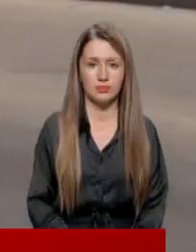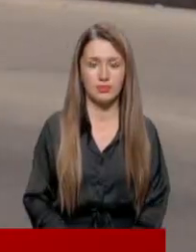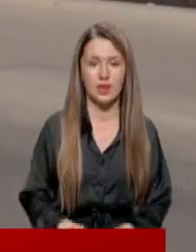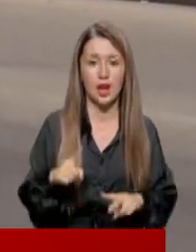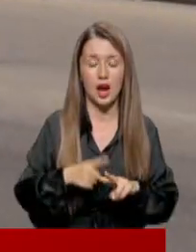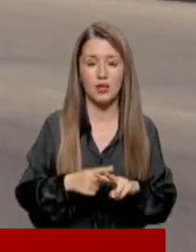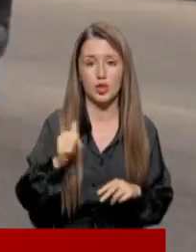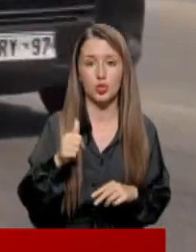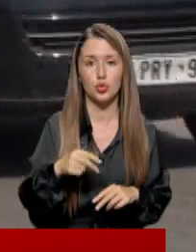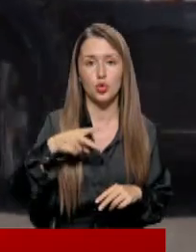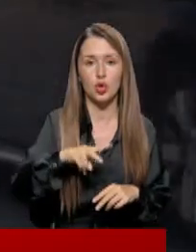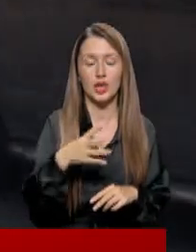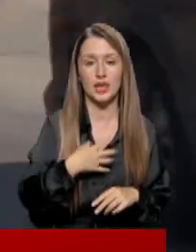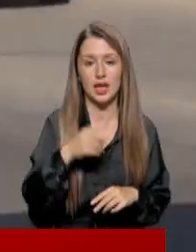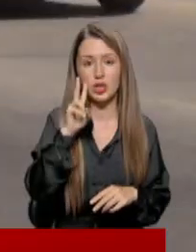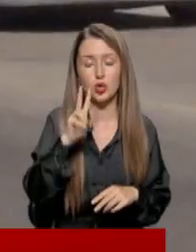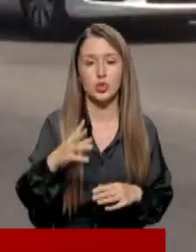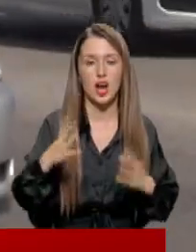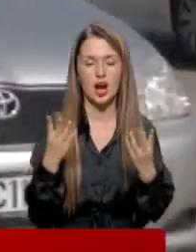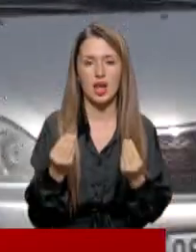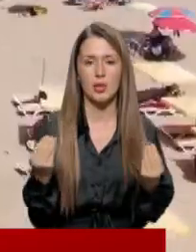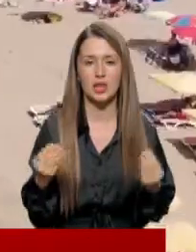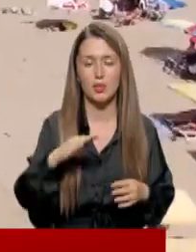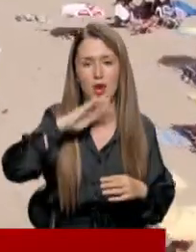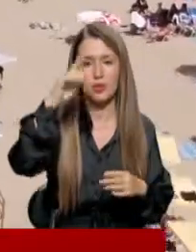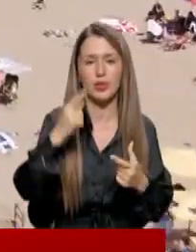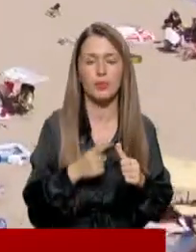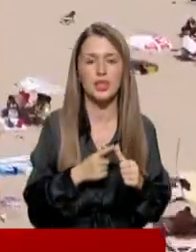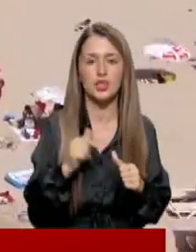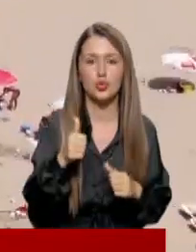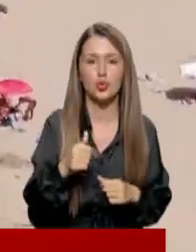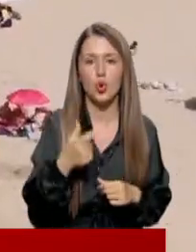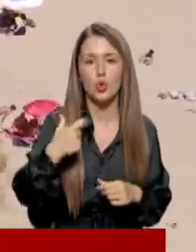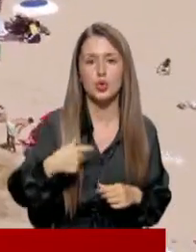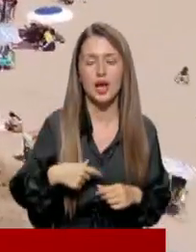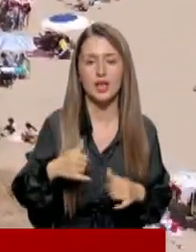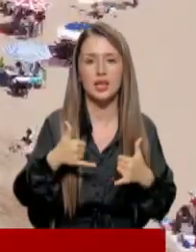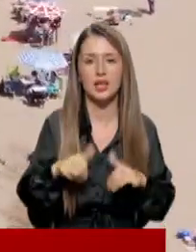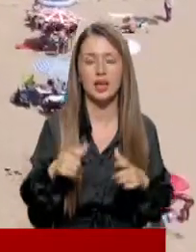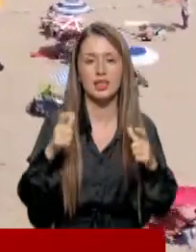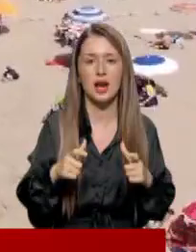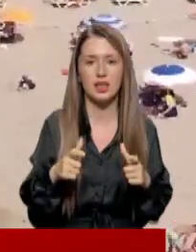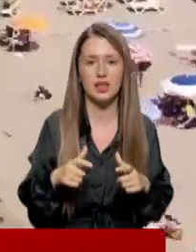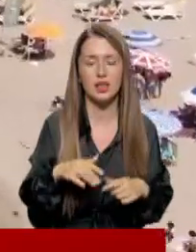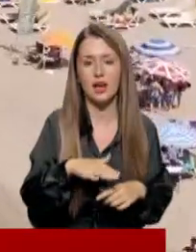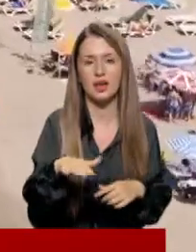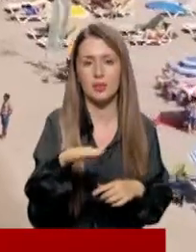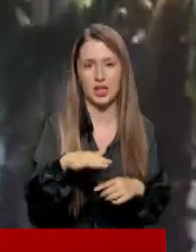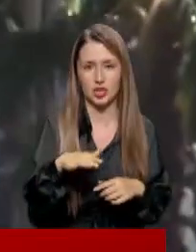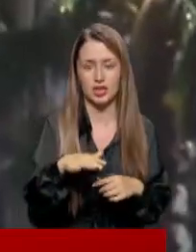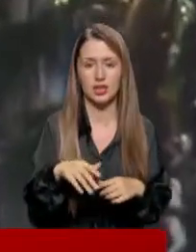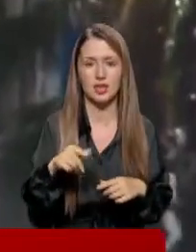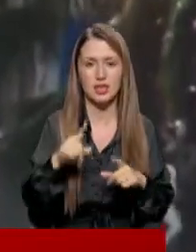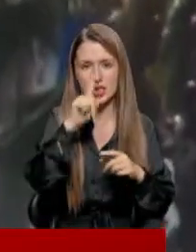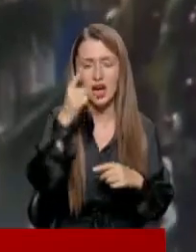Arife günü yollarda kendini gösteren kalabalık, bayramın birinci günü özellikle tatil beldelerinde plajlardaydı.